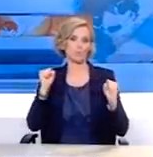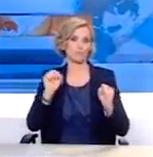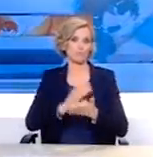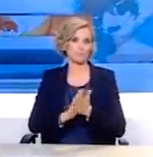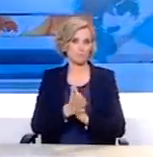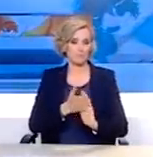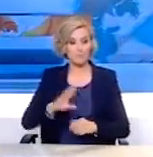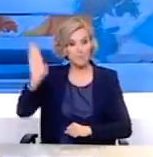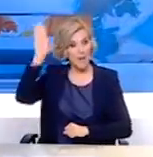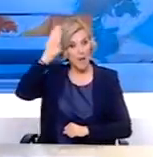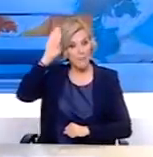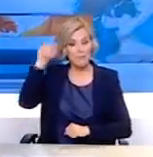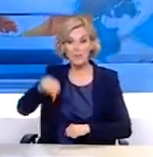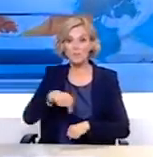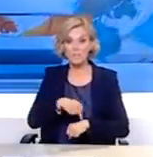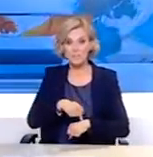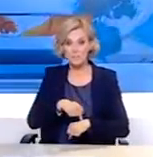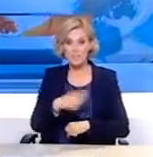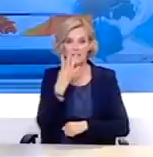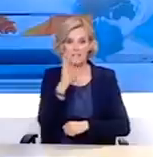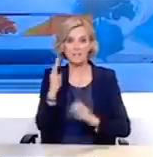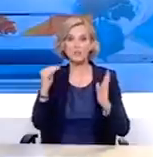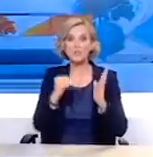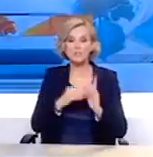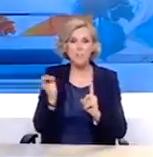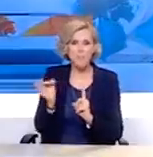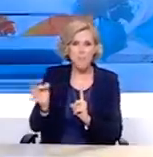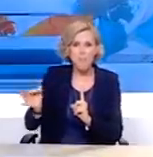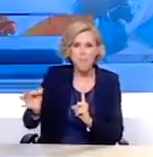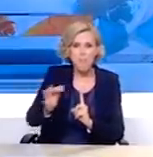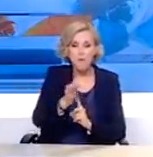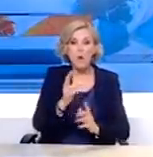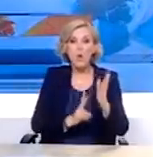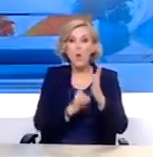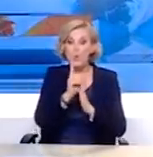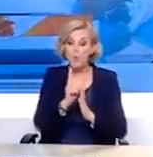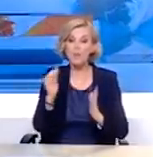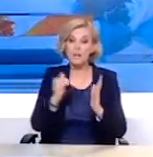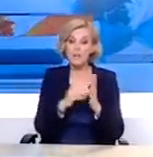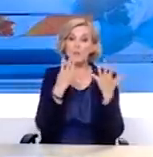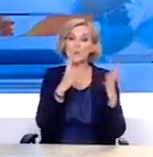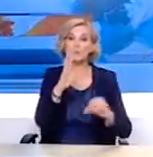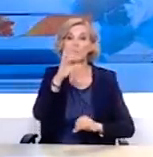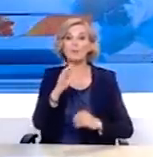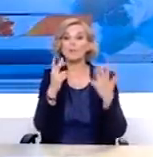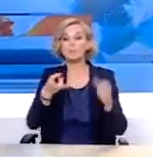Οι Ηνωμένες Πολιτείες Αμερικής έχουν πλέον περισσότερα από 400.000 κρούσματα και 12.857